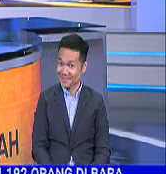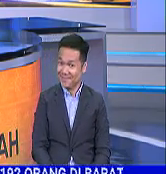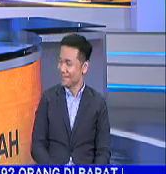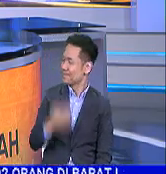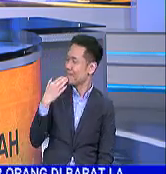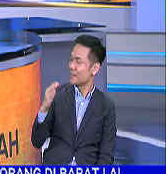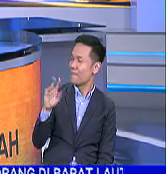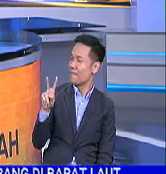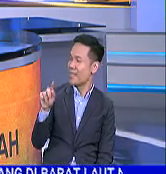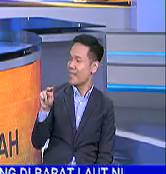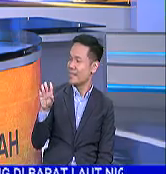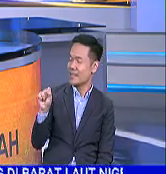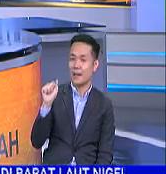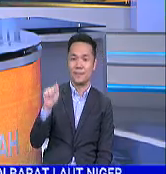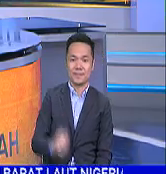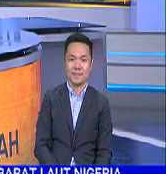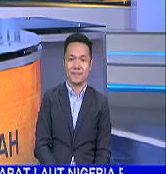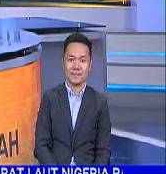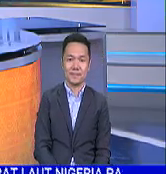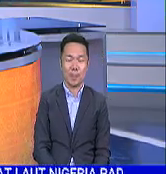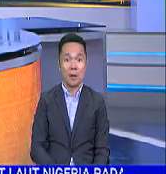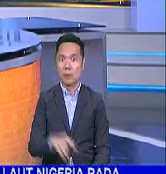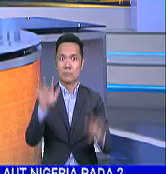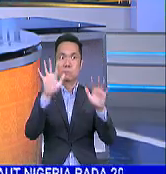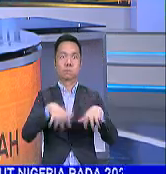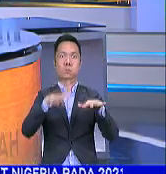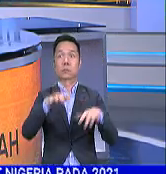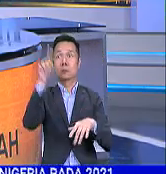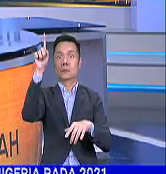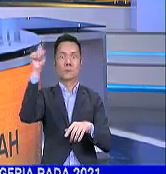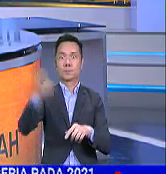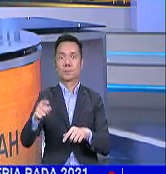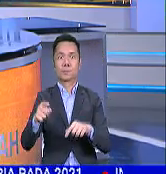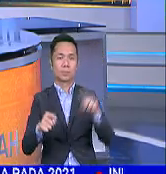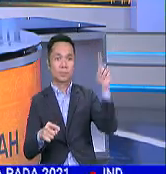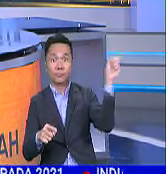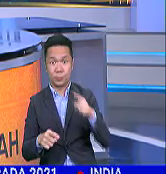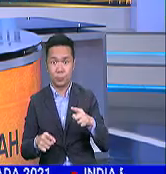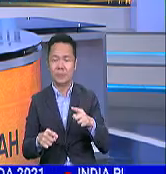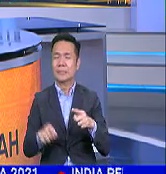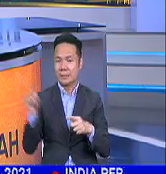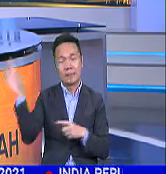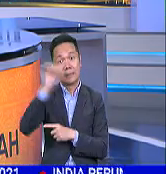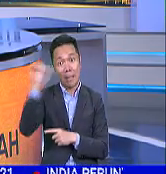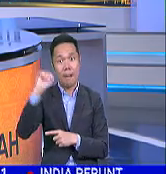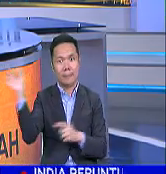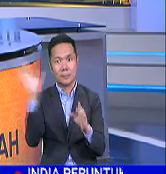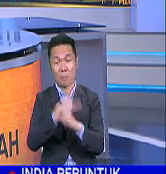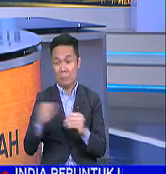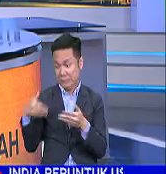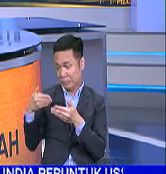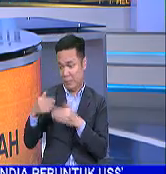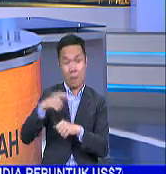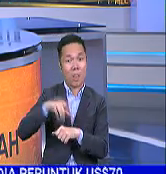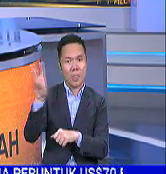Vanessa. Ribut petir, hujan lebat dan angin kencang dijangka berlaku di beberapa kawasan di Sabah dan Sarawak sehingga pukul